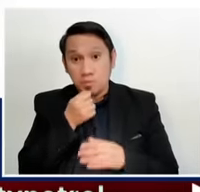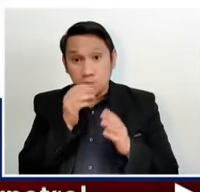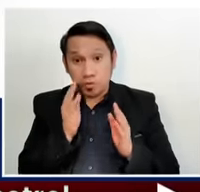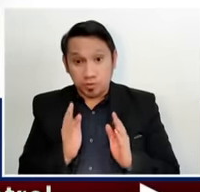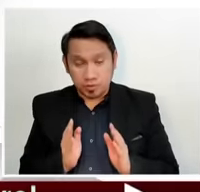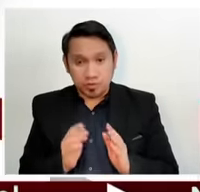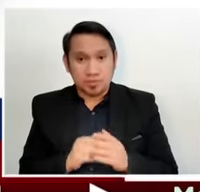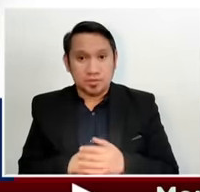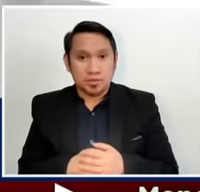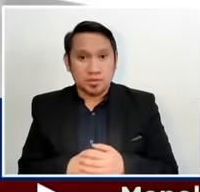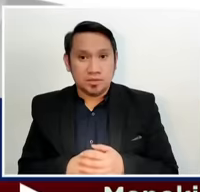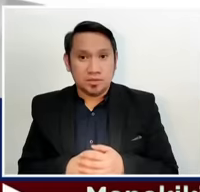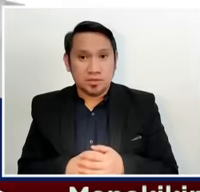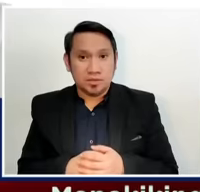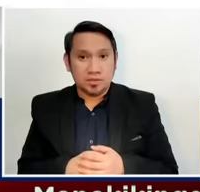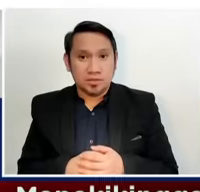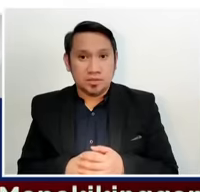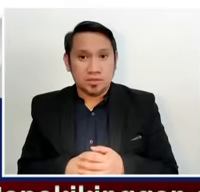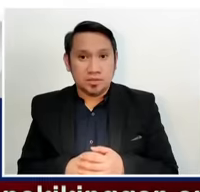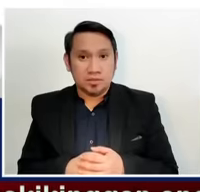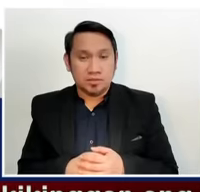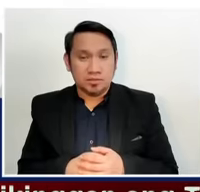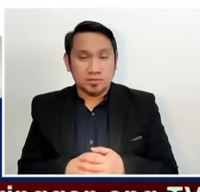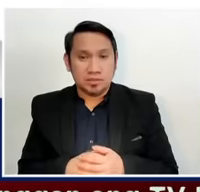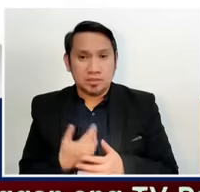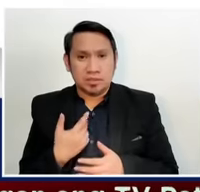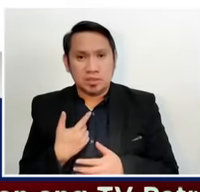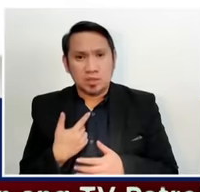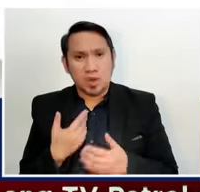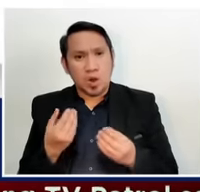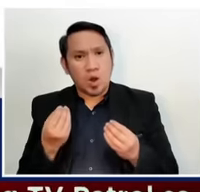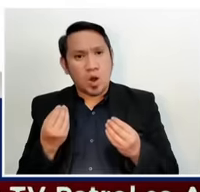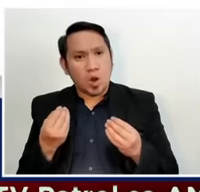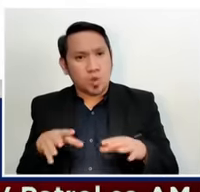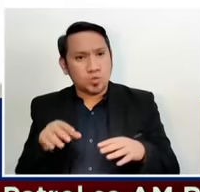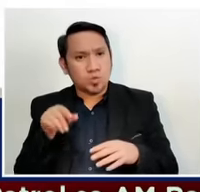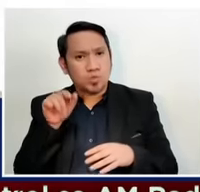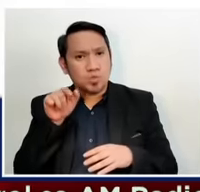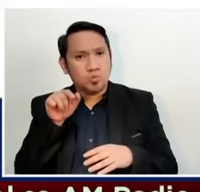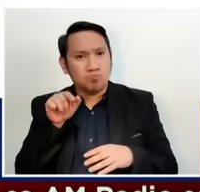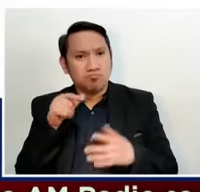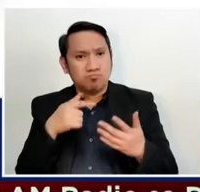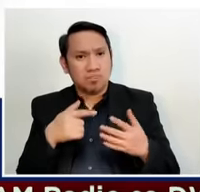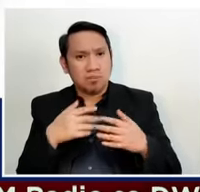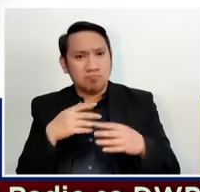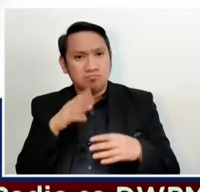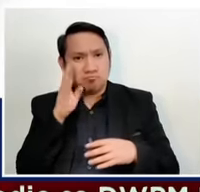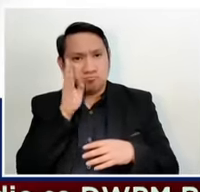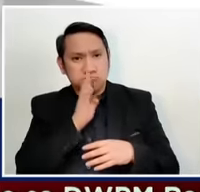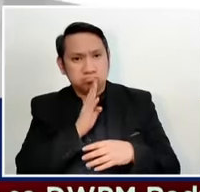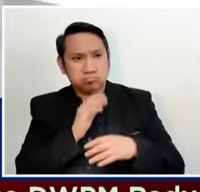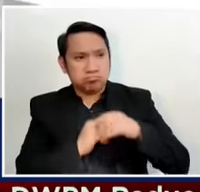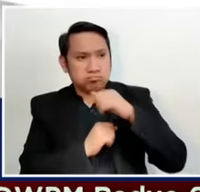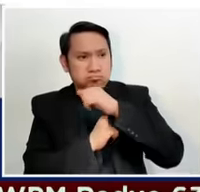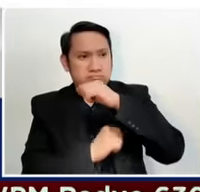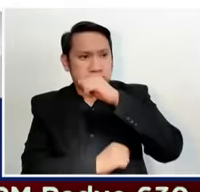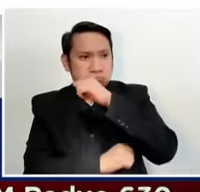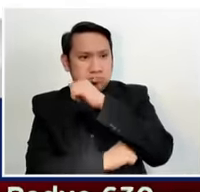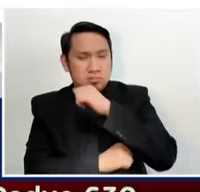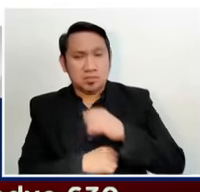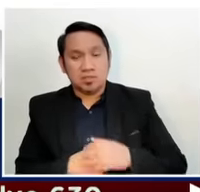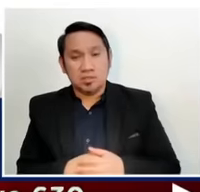ng Baltimore na si Aladin Bacolodan, malaking kawalan ang pagkasira ng tulay. So talagang malaki